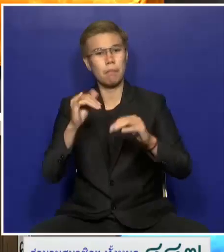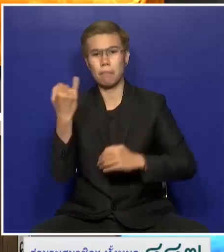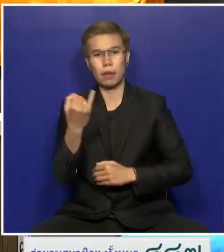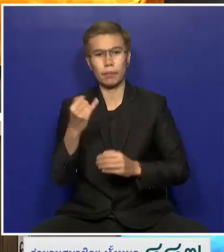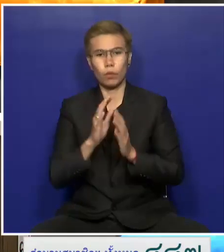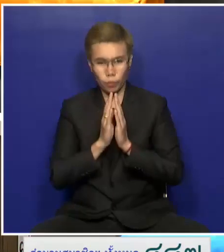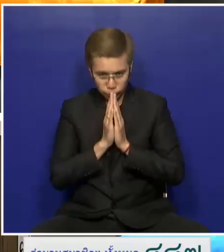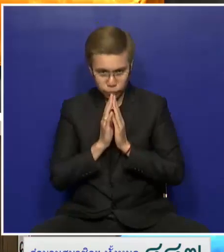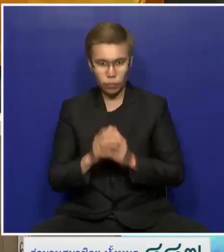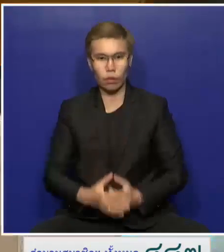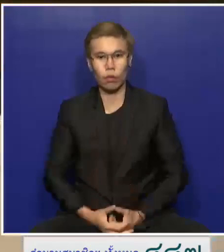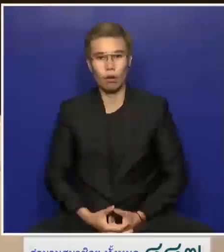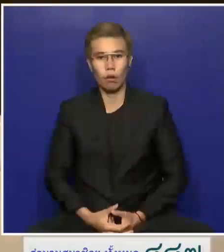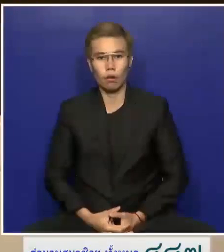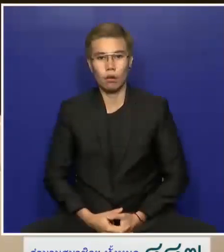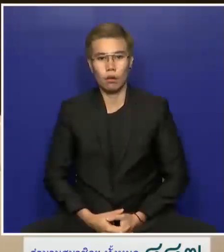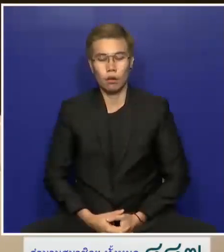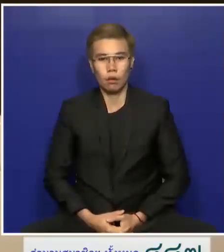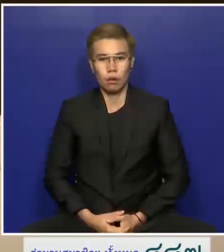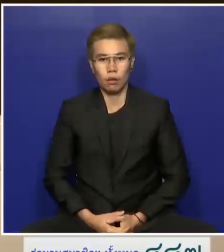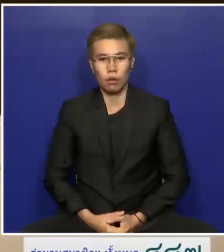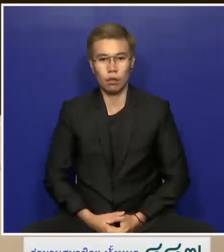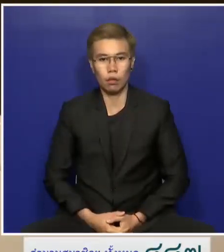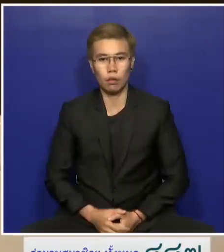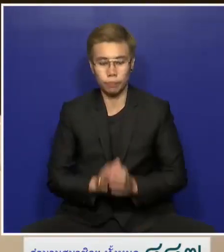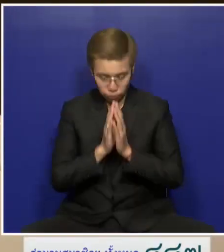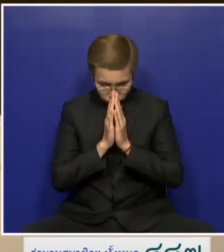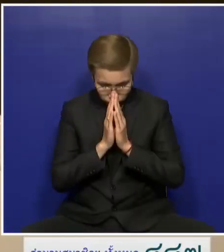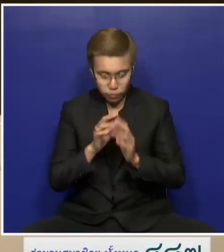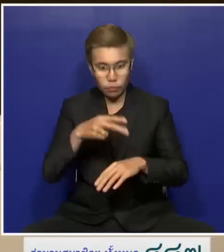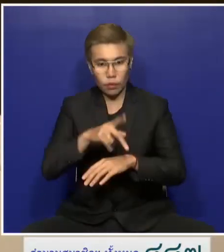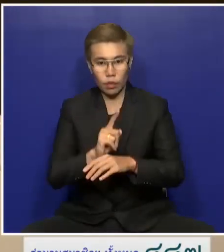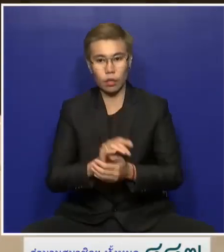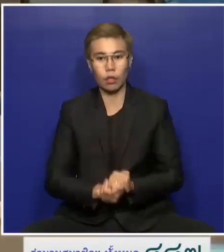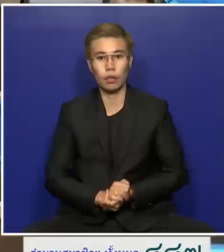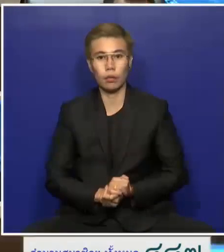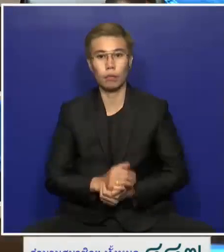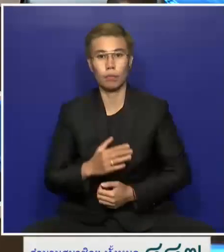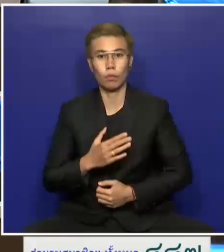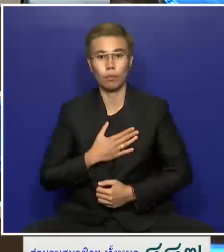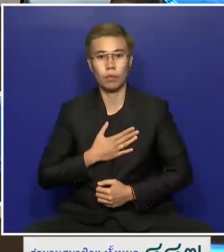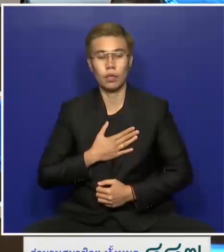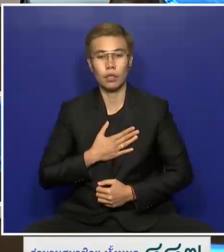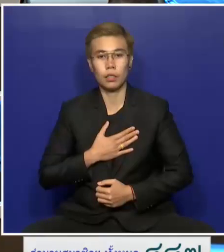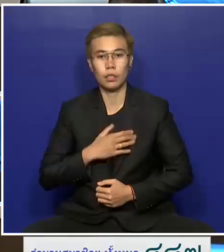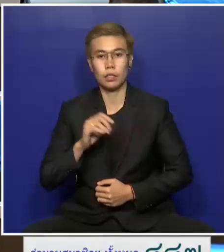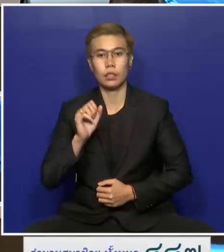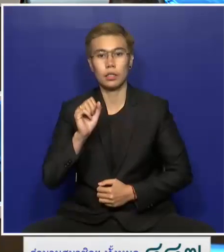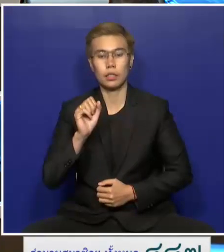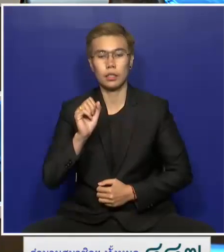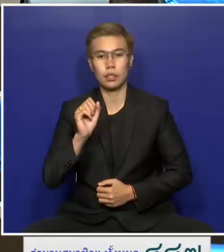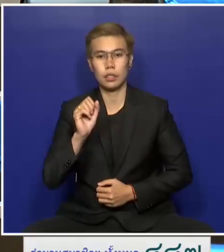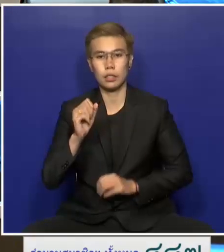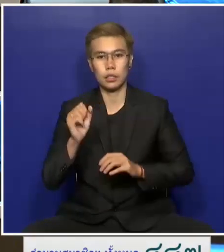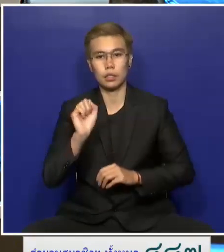คุณสฤทธิ์บุตรเนียนครับ กราบเรียนประธานสภาที่เคารพกับผมนายสฤทธิ์บุตรเนียนสมาชิกสภาผู้แทนราษฎรจังหวัดป